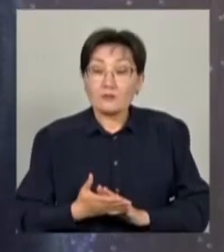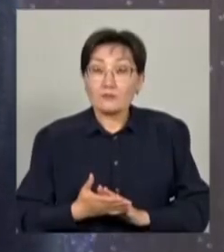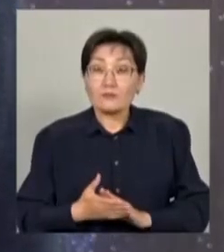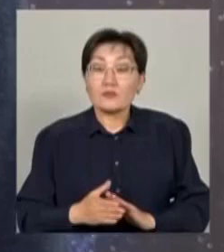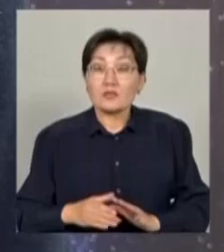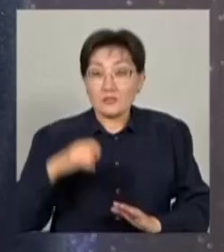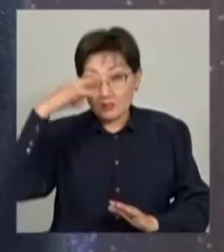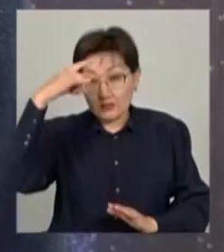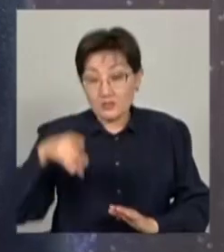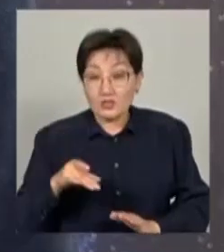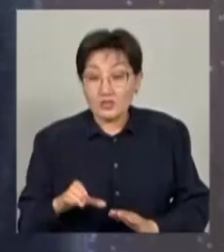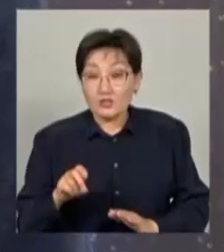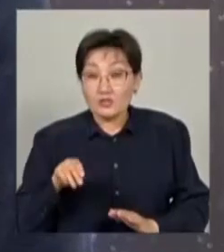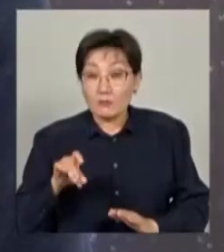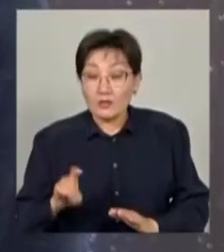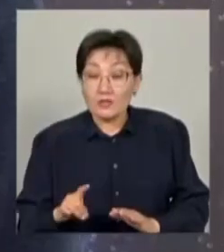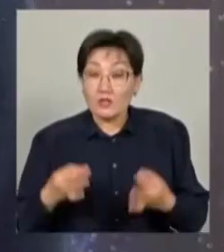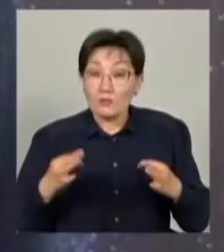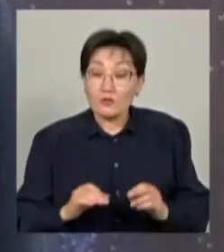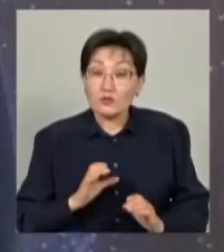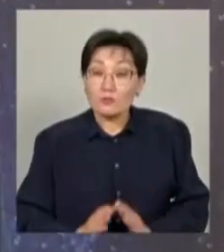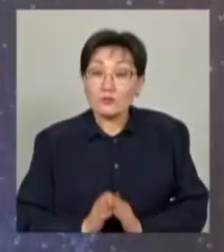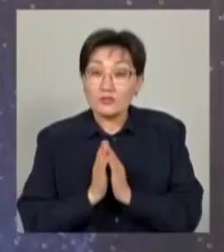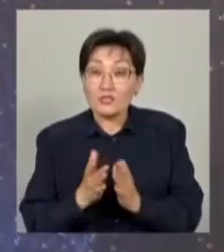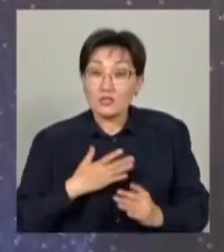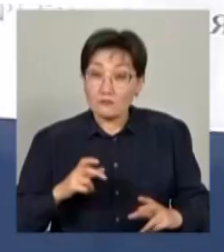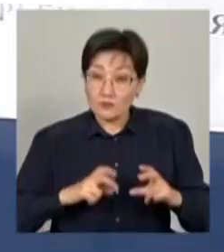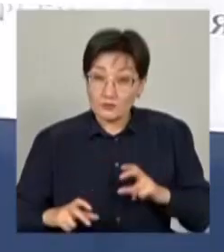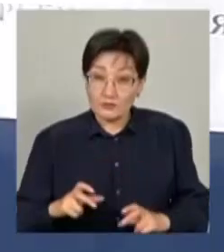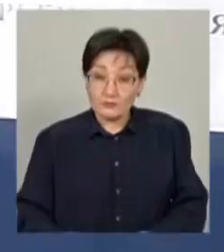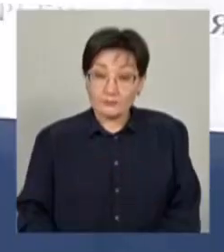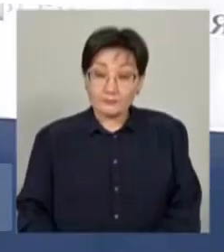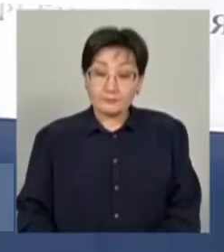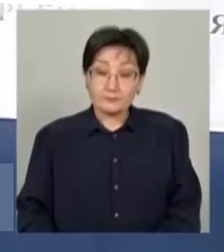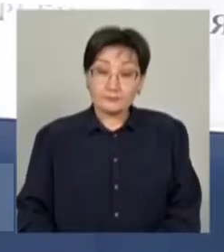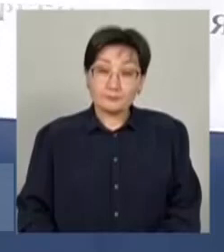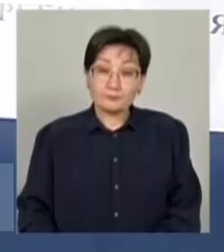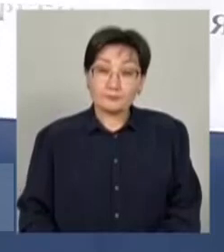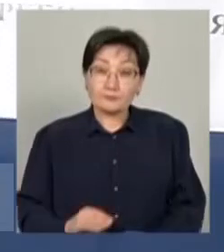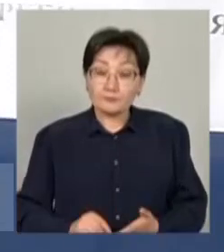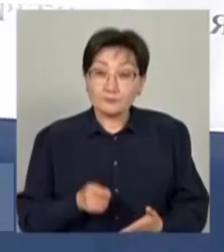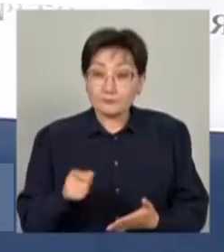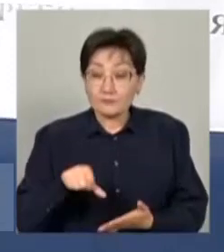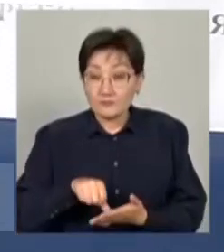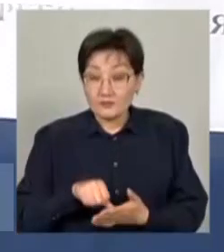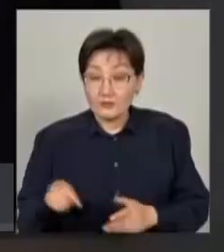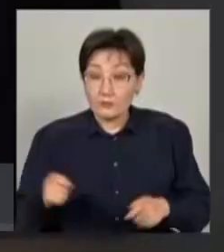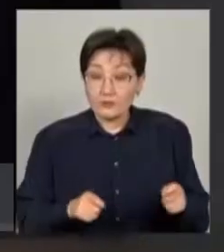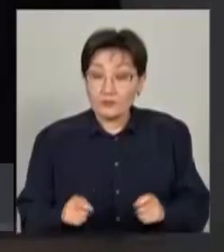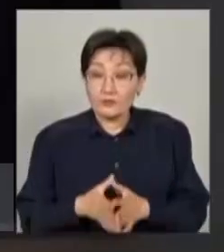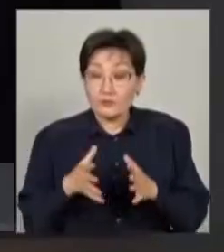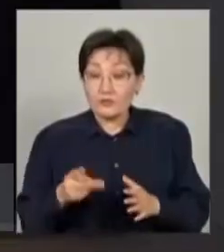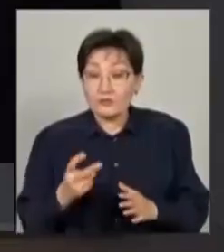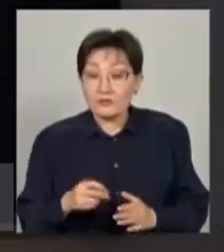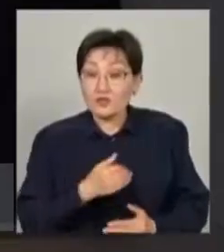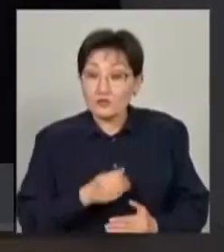о запуске спутника нашего университета 2020 году заявки на участие в форуме подали